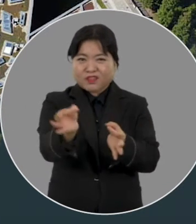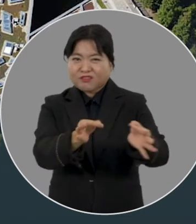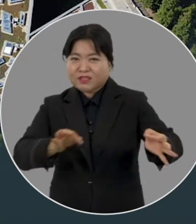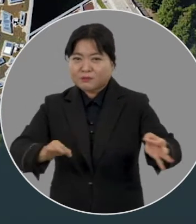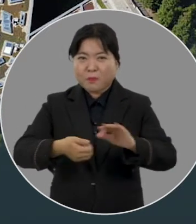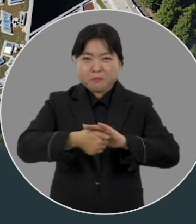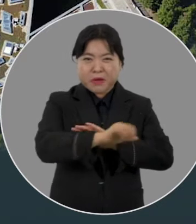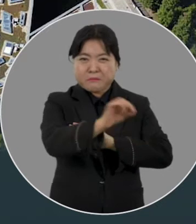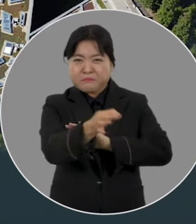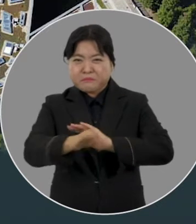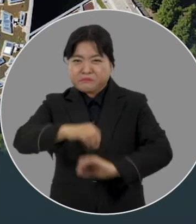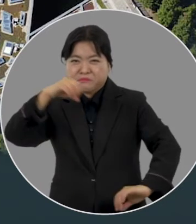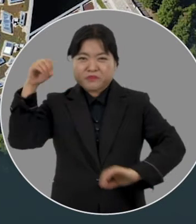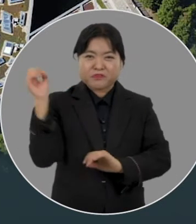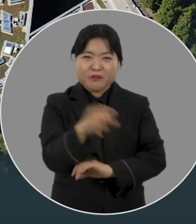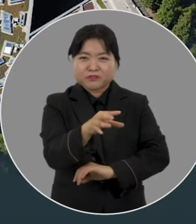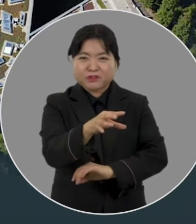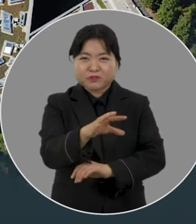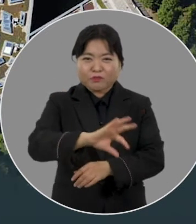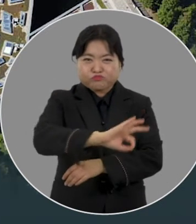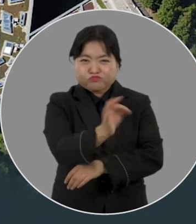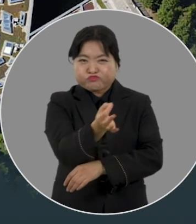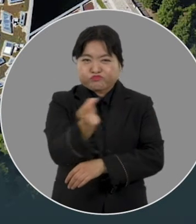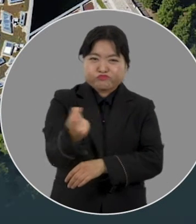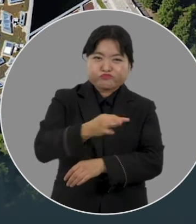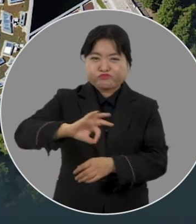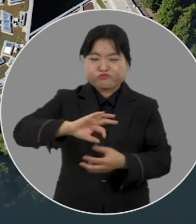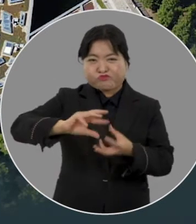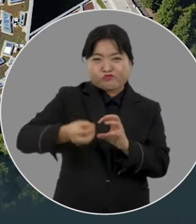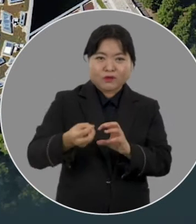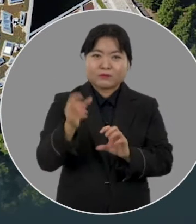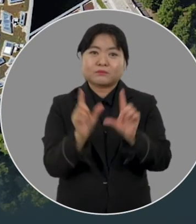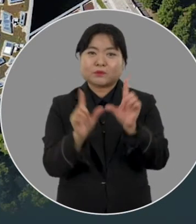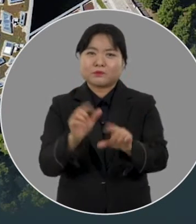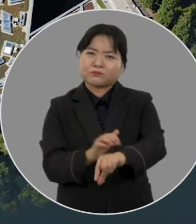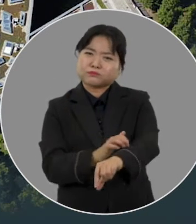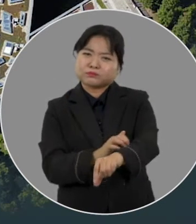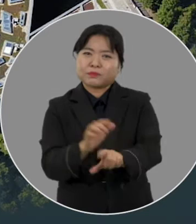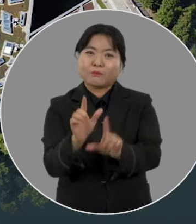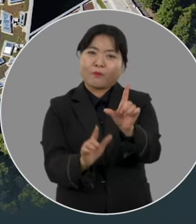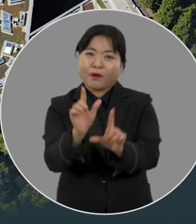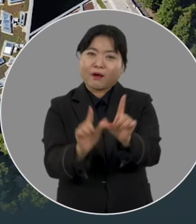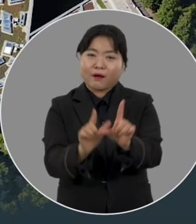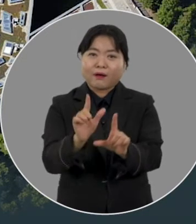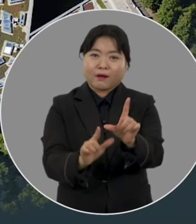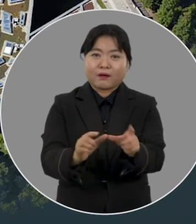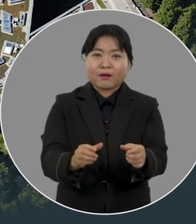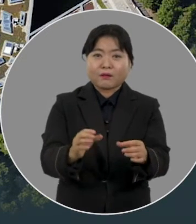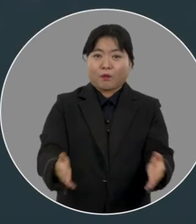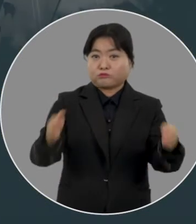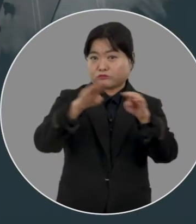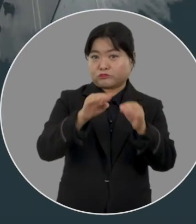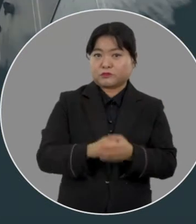뱀을 바닥에 던져서 이렇게 쭈그러져 있는 듯한 그런 불편한 모양을 보이고 있어요.